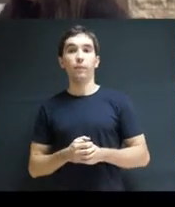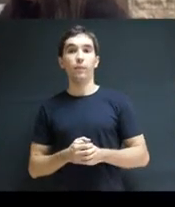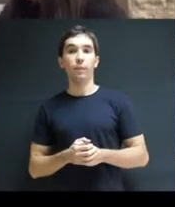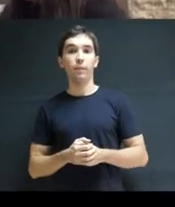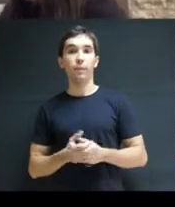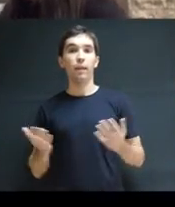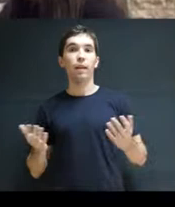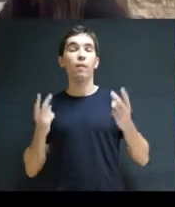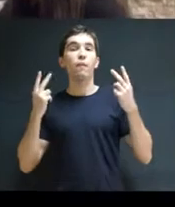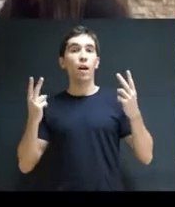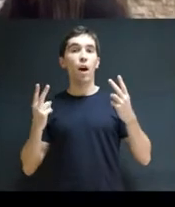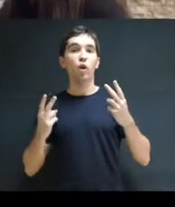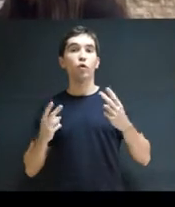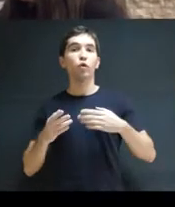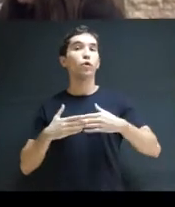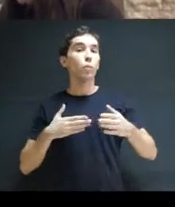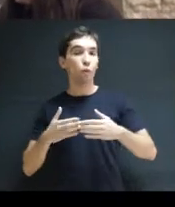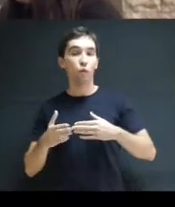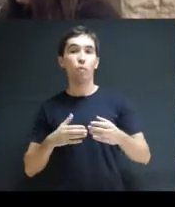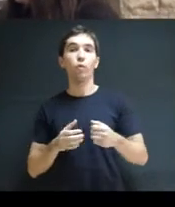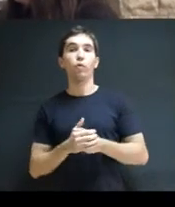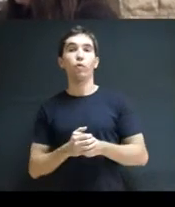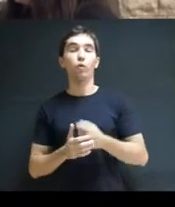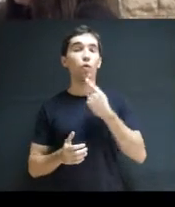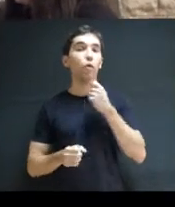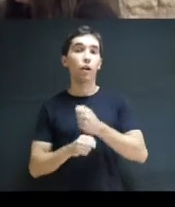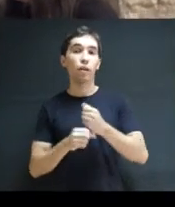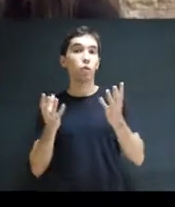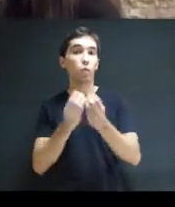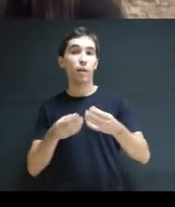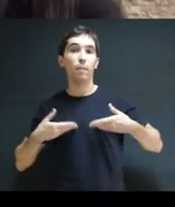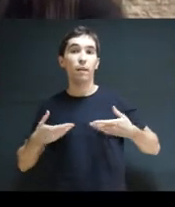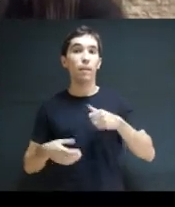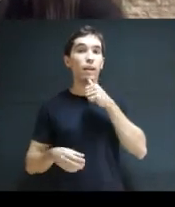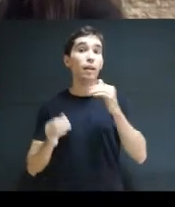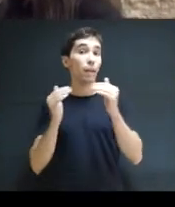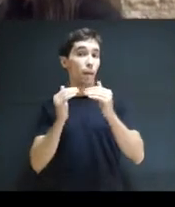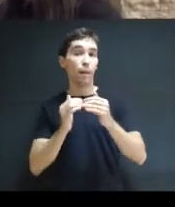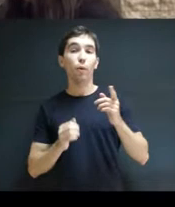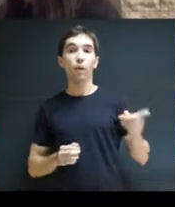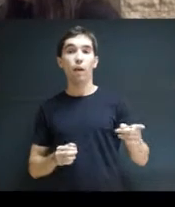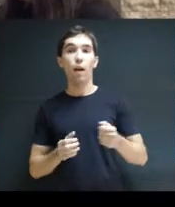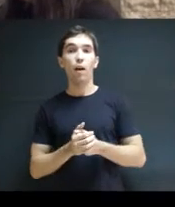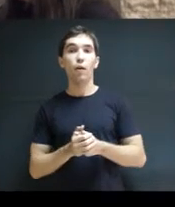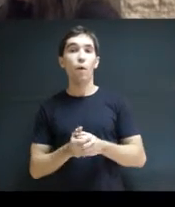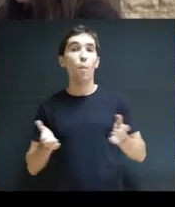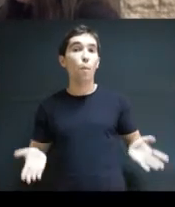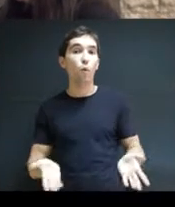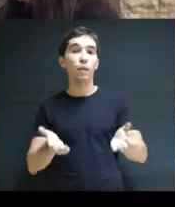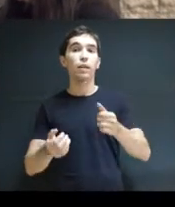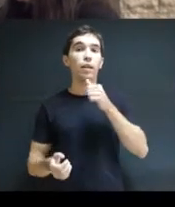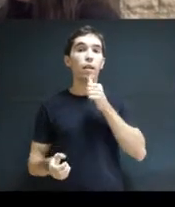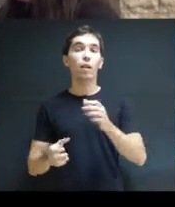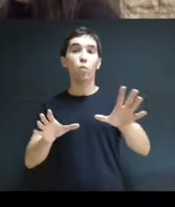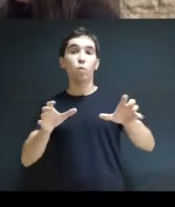nam je naglasak na kompetencije onih koji rade sa mladima, a jednako tako i poticanje